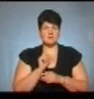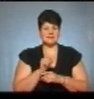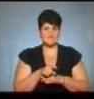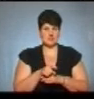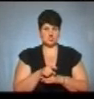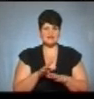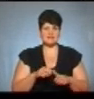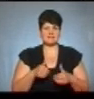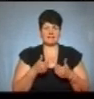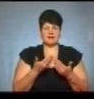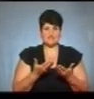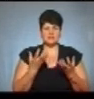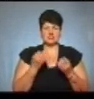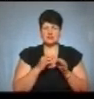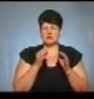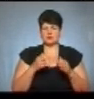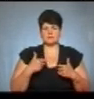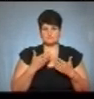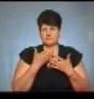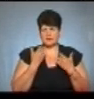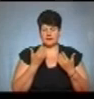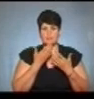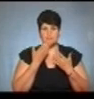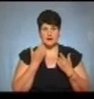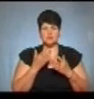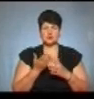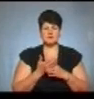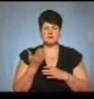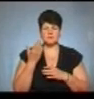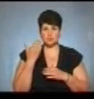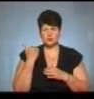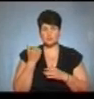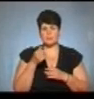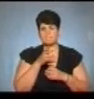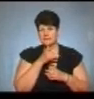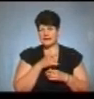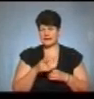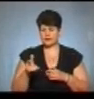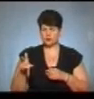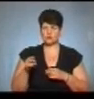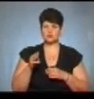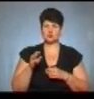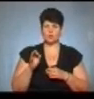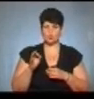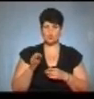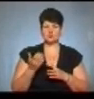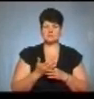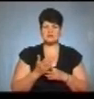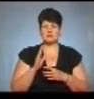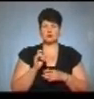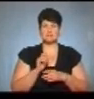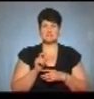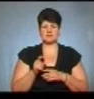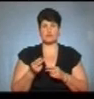новопризначені звернення, тобто які ще ніколи не зверталися, не мали субсидії в минулий опалювальний період чи минулий період, то субсидія буде